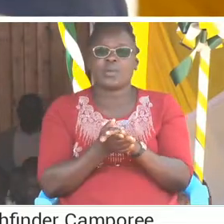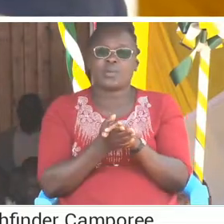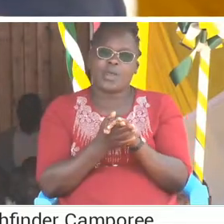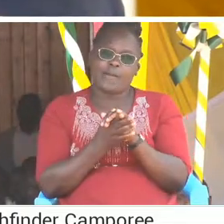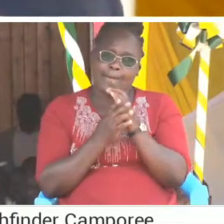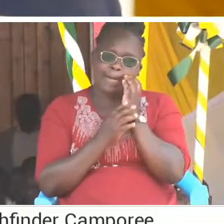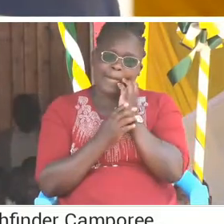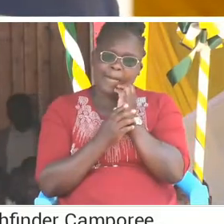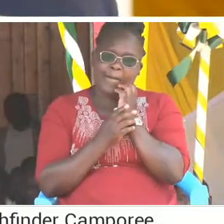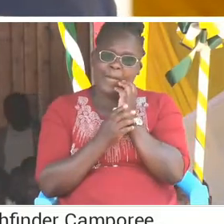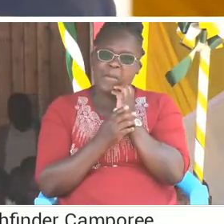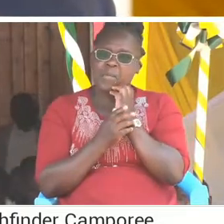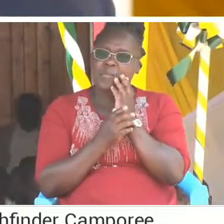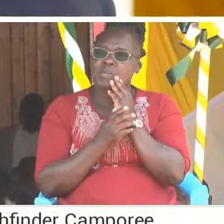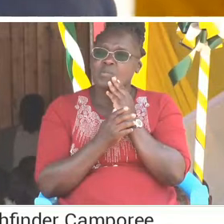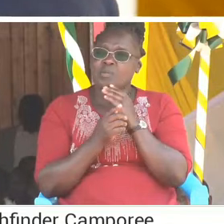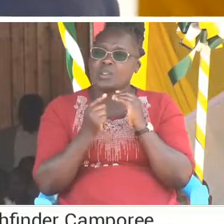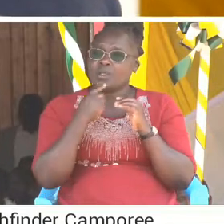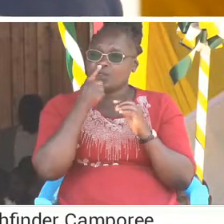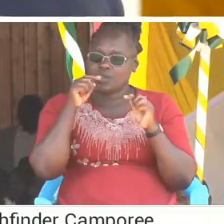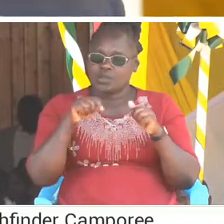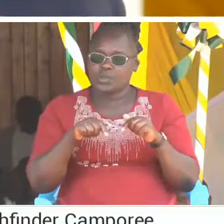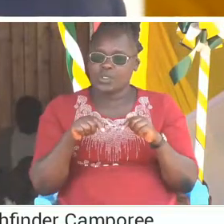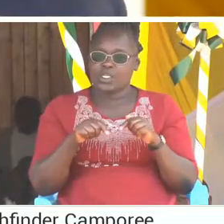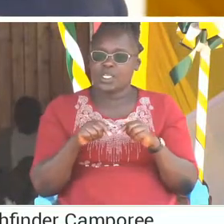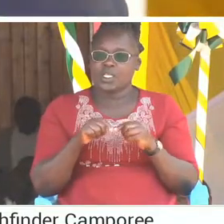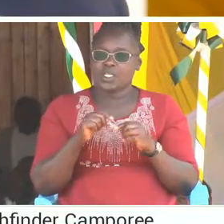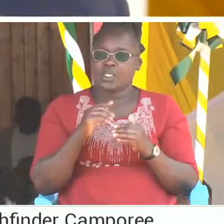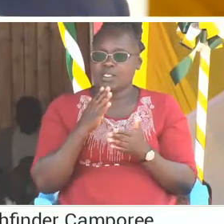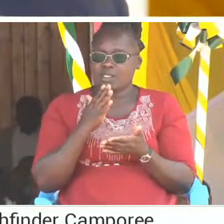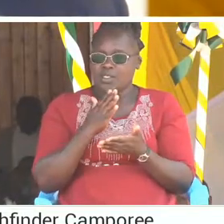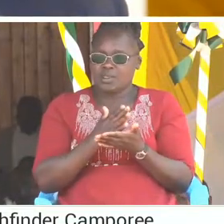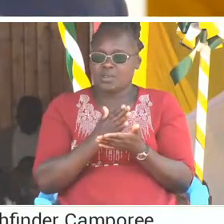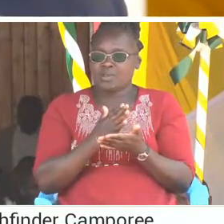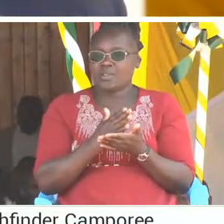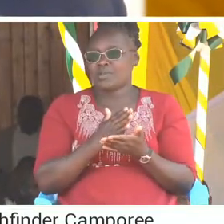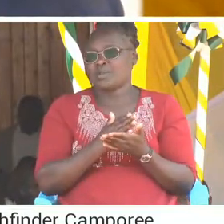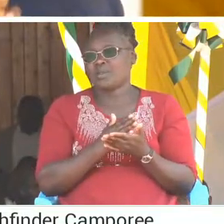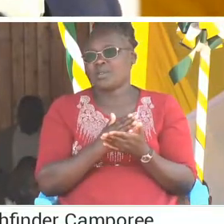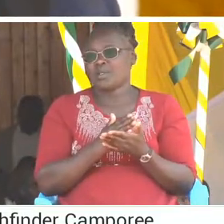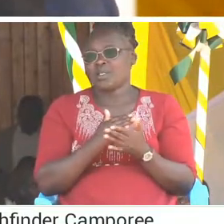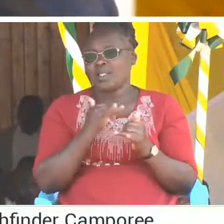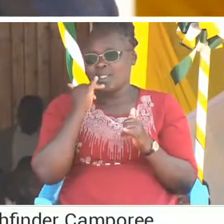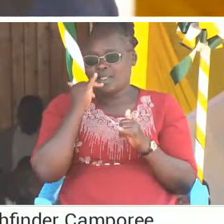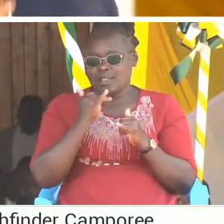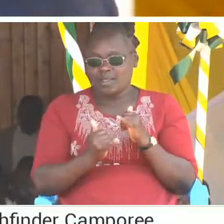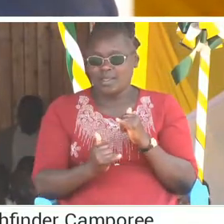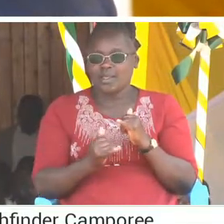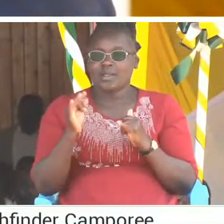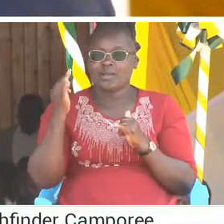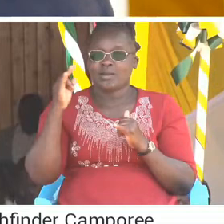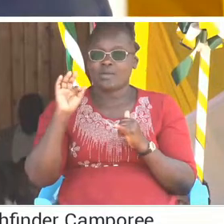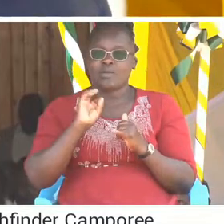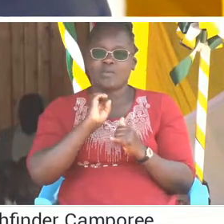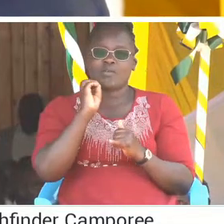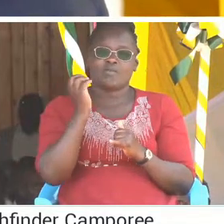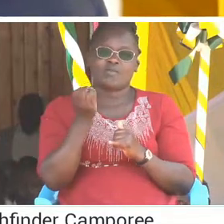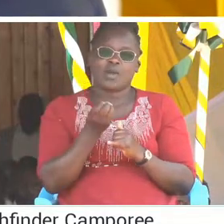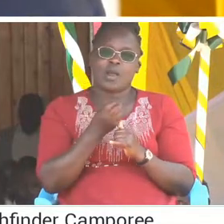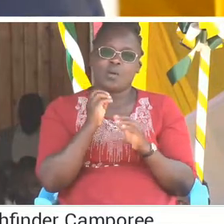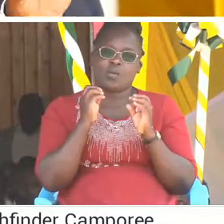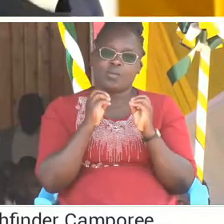Leo ni kilele ya mkutano yetu ambaye tumeanza tangu wiki